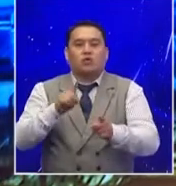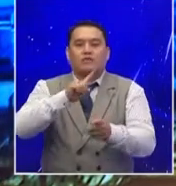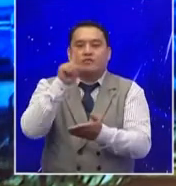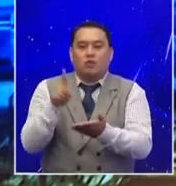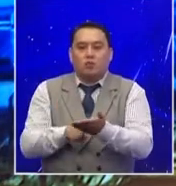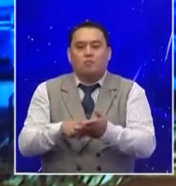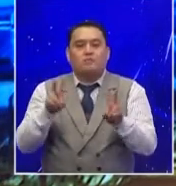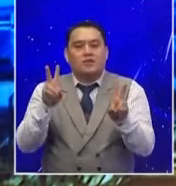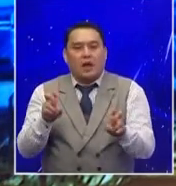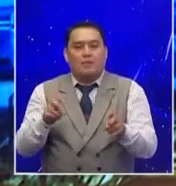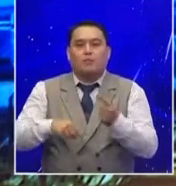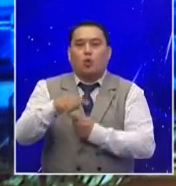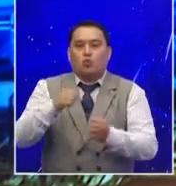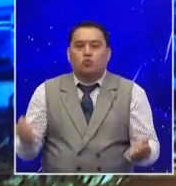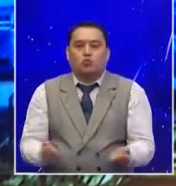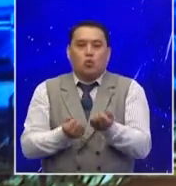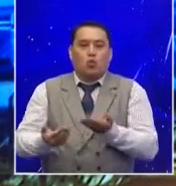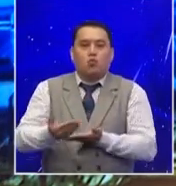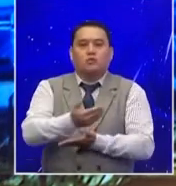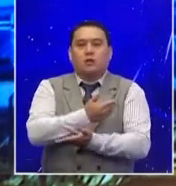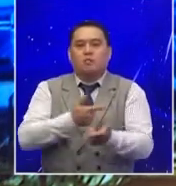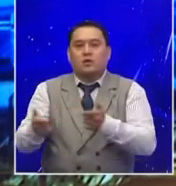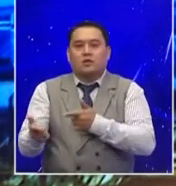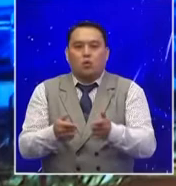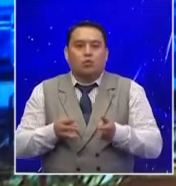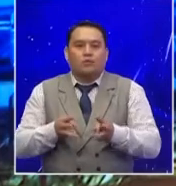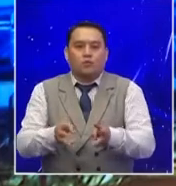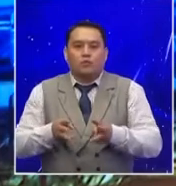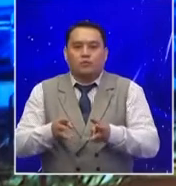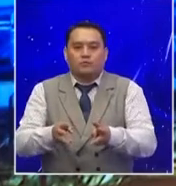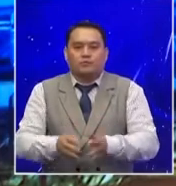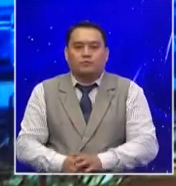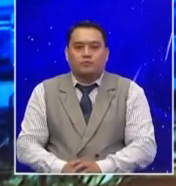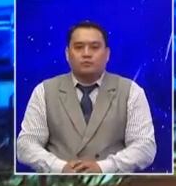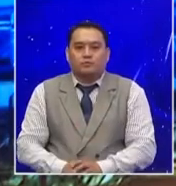поддержки предпринимательства, уборки урожая и подготовки к отопительному сезону.